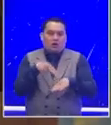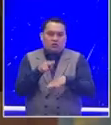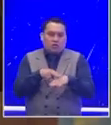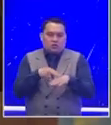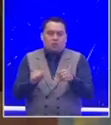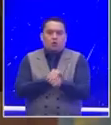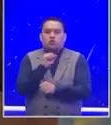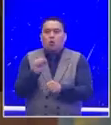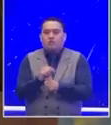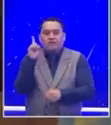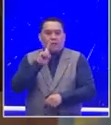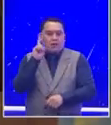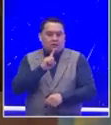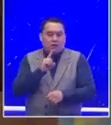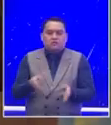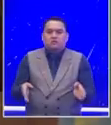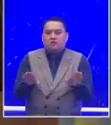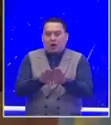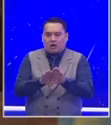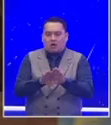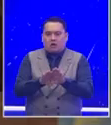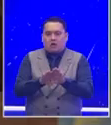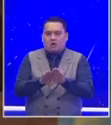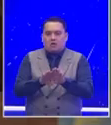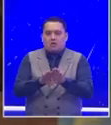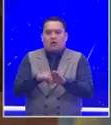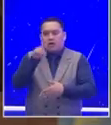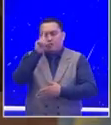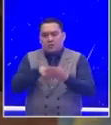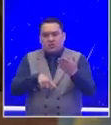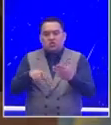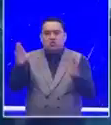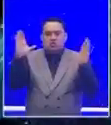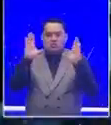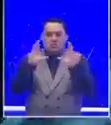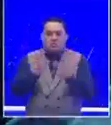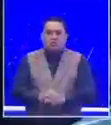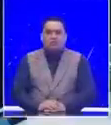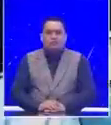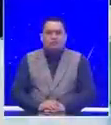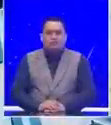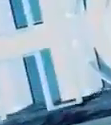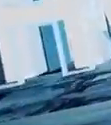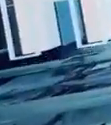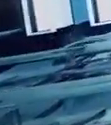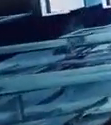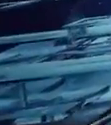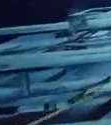постов. Временно закрыты объекты религиозного назначения, мечети, церкви.